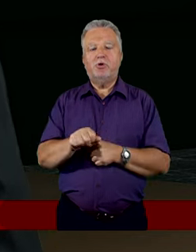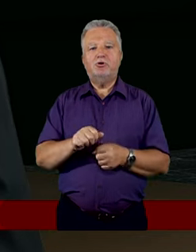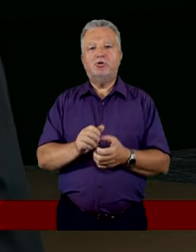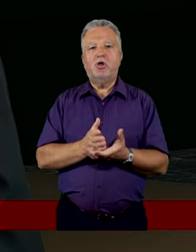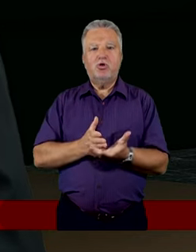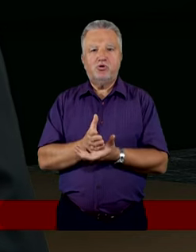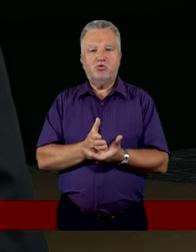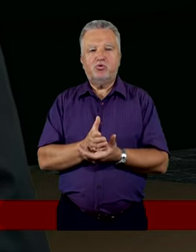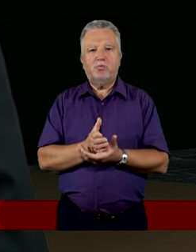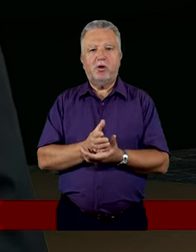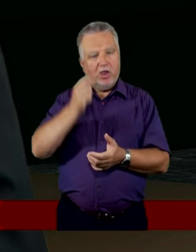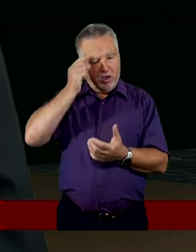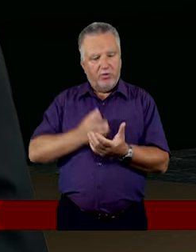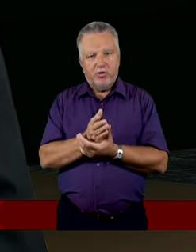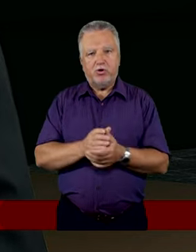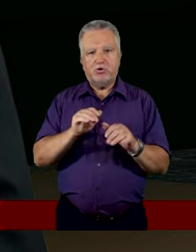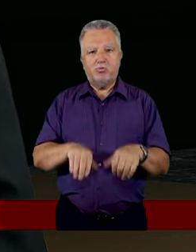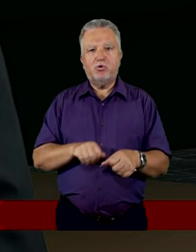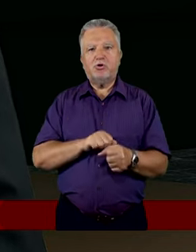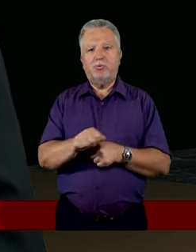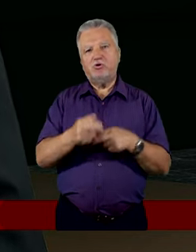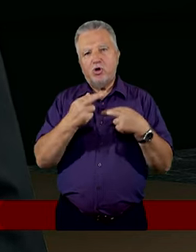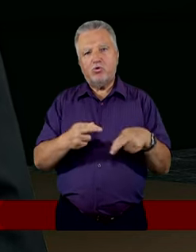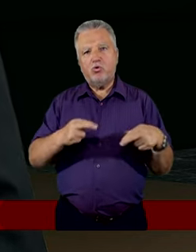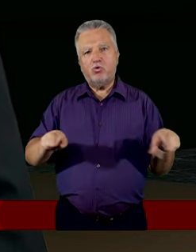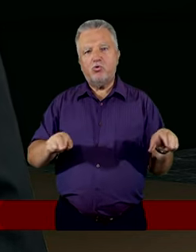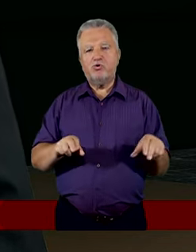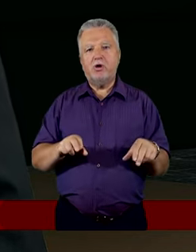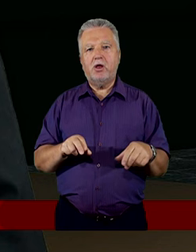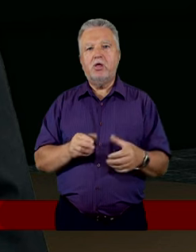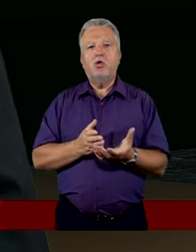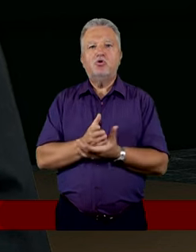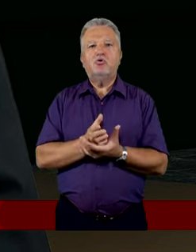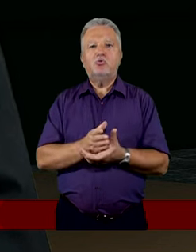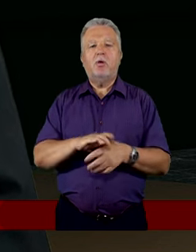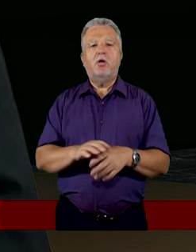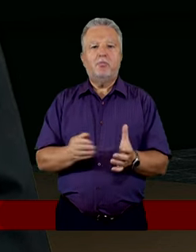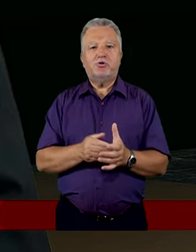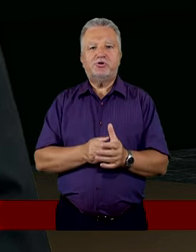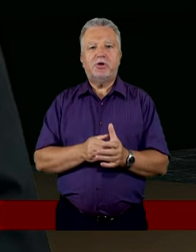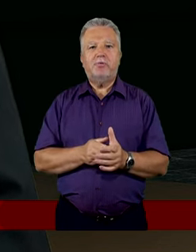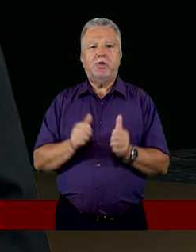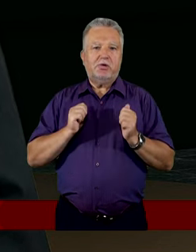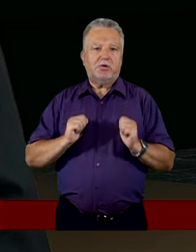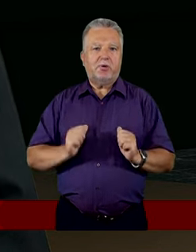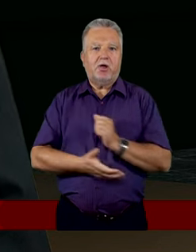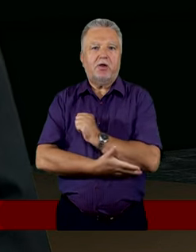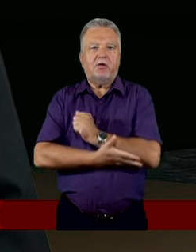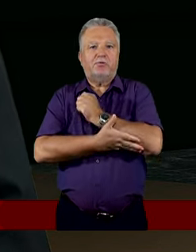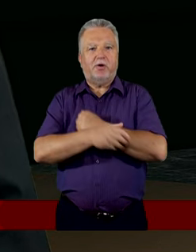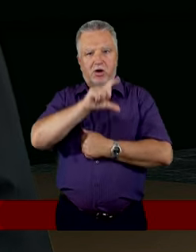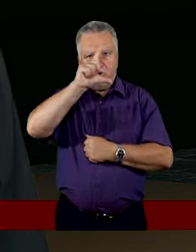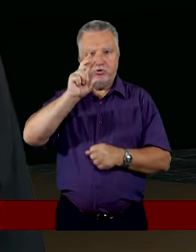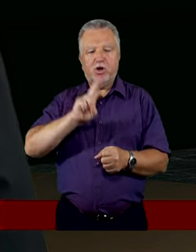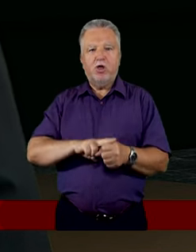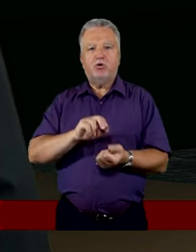usługuje stołem, ale wierność może być w służbie różnorakiej. To służba w potrzebie zaspokajania, wspierania ludzi, którzy są w